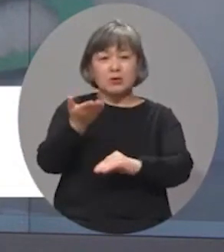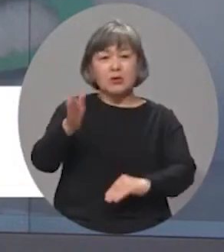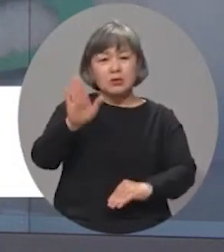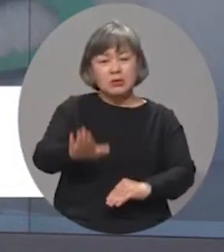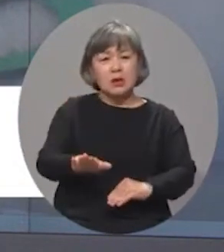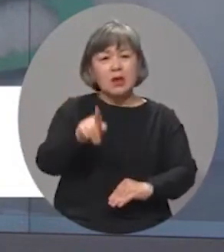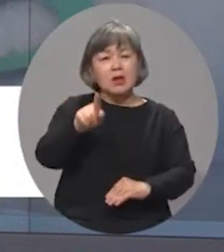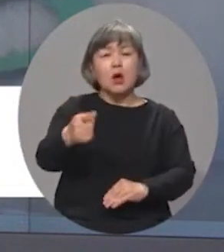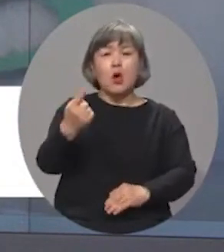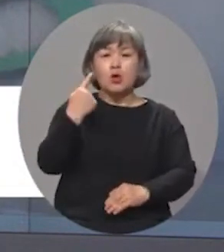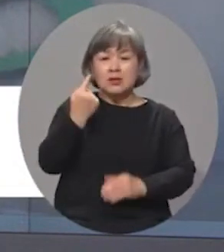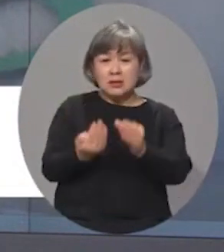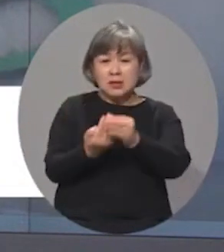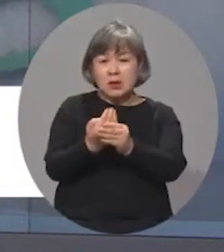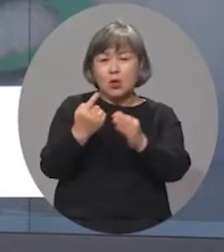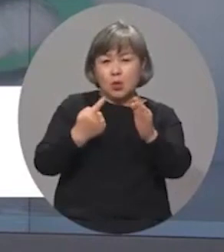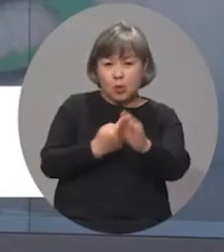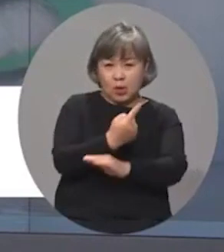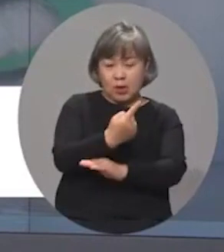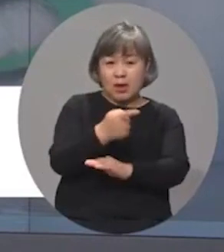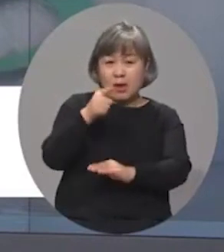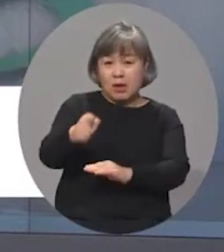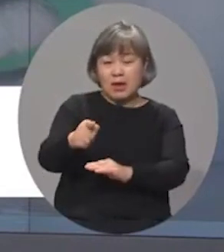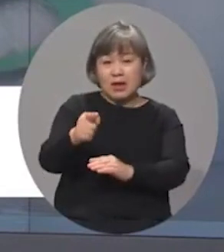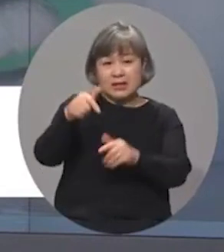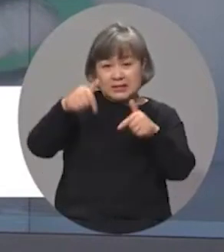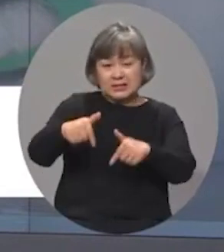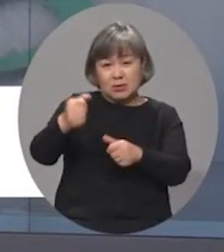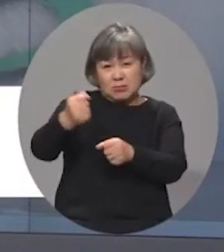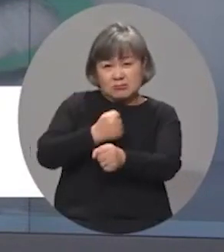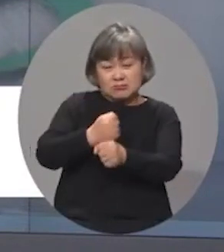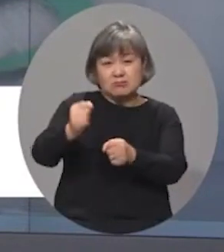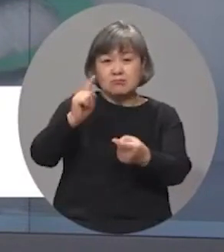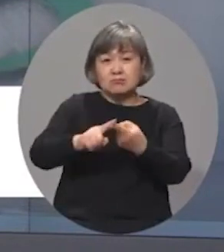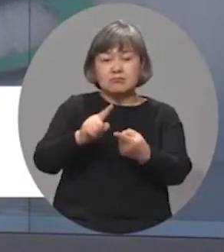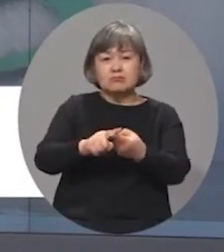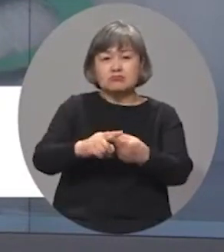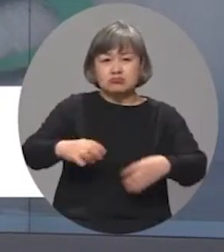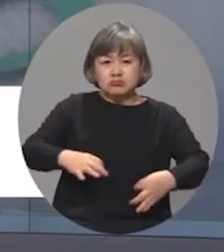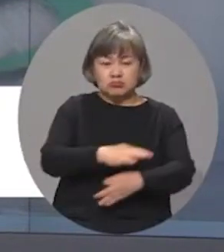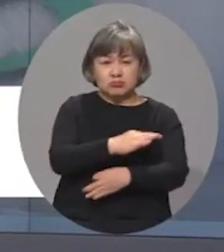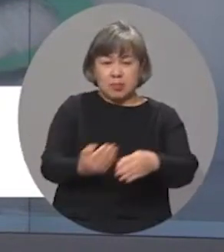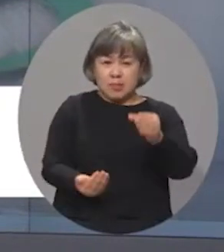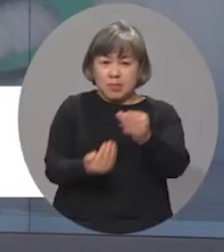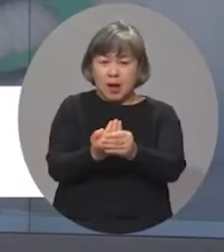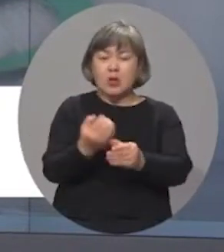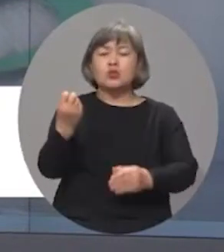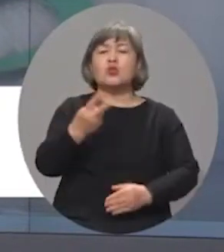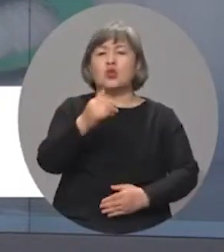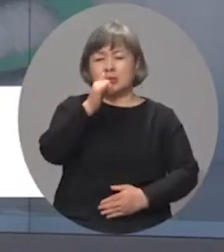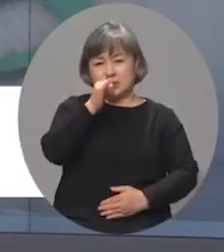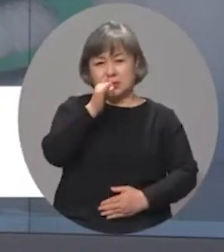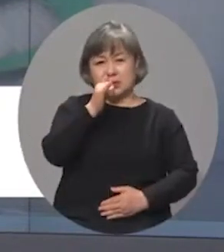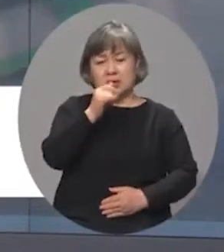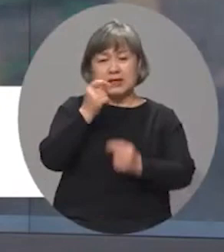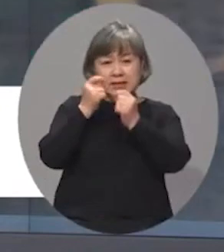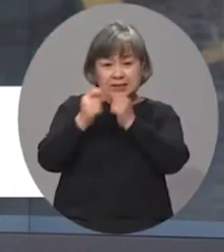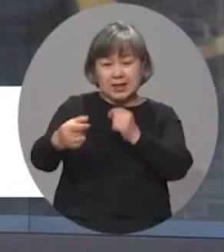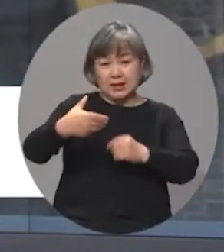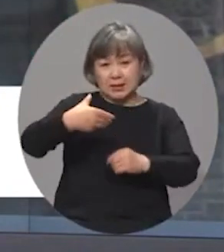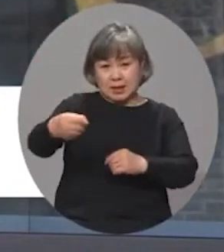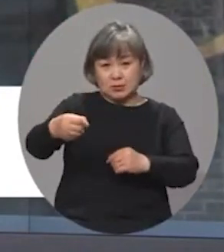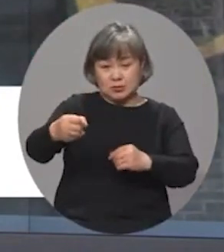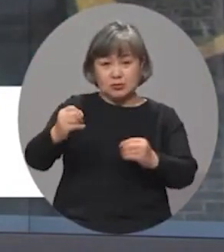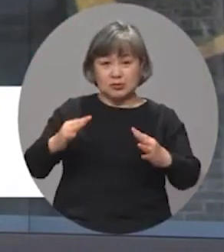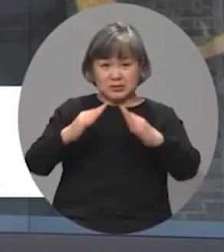어제 사건 외에 브로커와 임직원이 결탁한 부정 대출 사례가 또 있었던 것으로 확인됐습니다. 사기 대출로